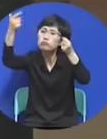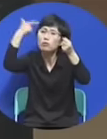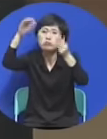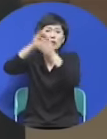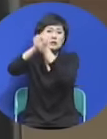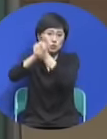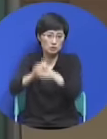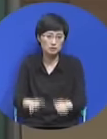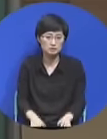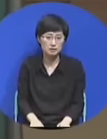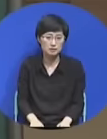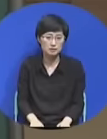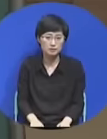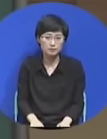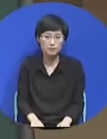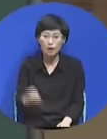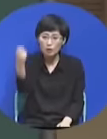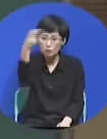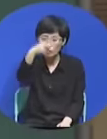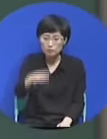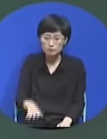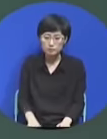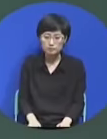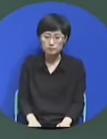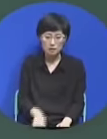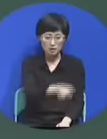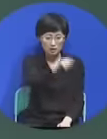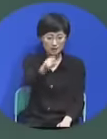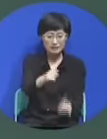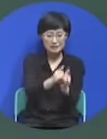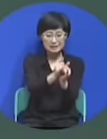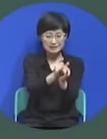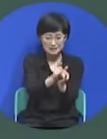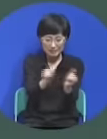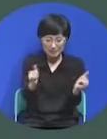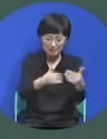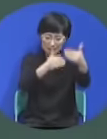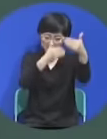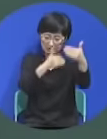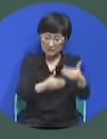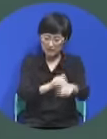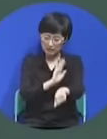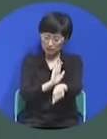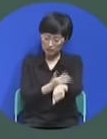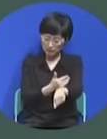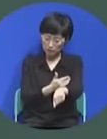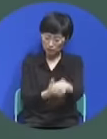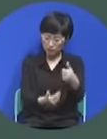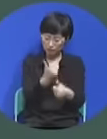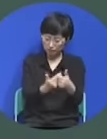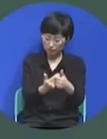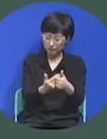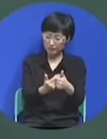如同神的旨意行在天上，愿能够行在地上。这句话的意思是要求问神的旨意是什么。 또 우리가 혹시 기도할 게 있다면 많은 사람 잘못된 거에 회개하고 용서해 주고는 그 기도라고 말이죠.